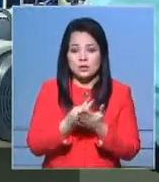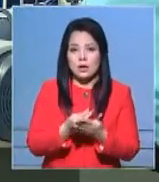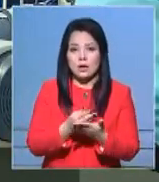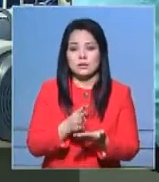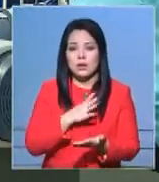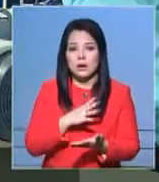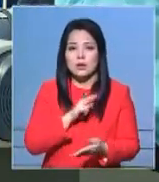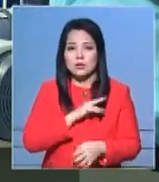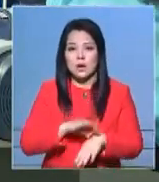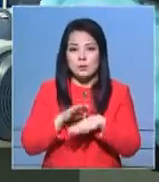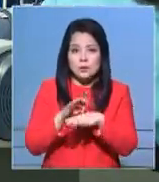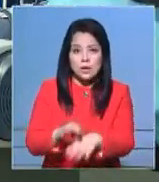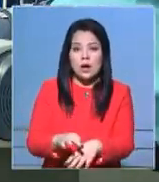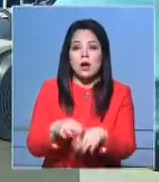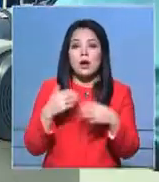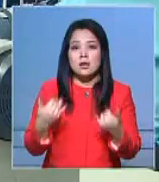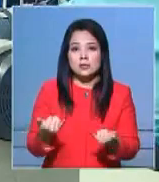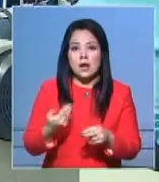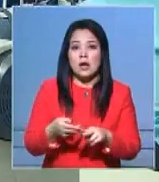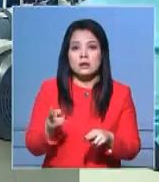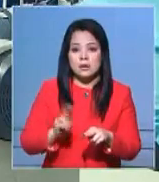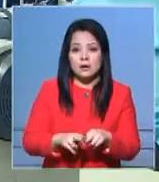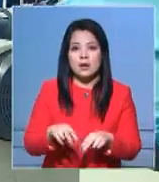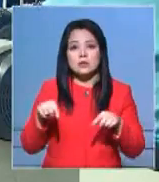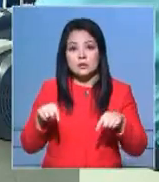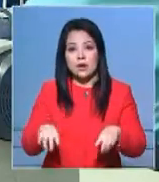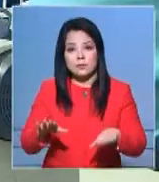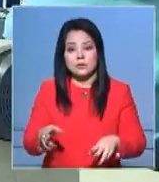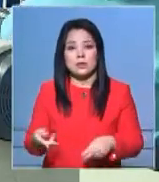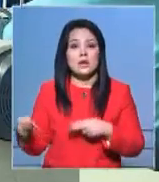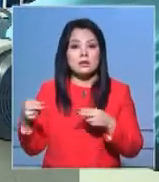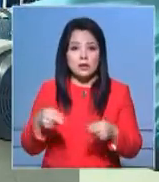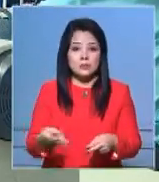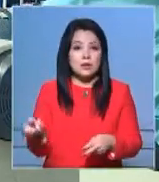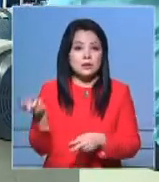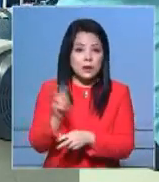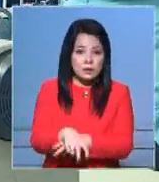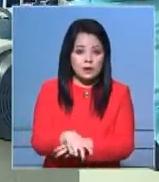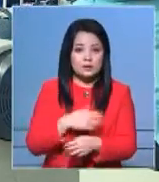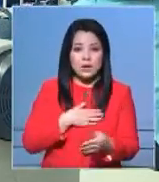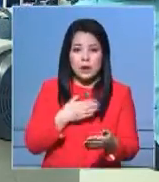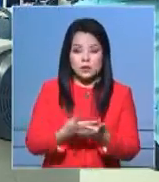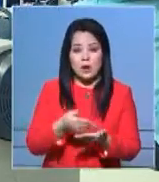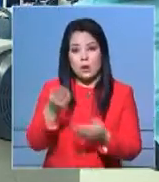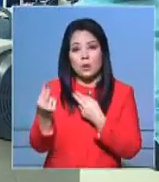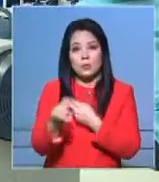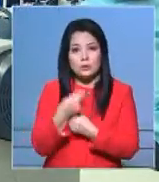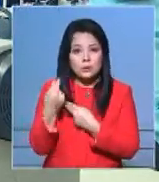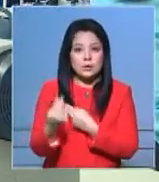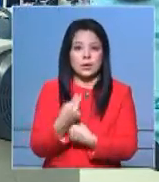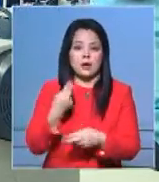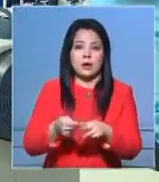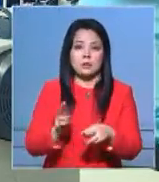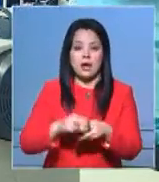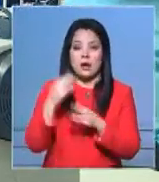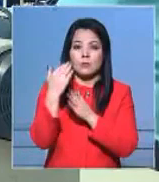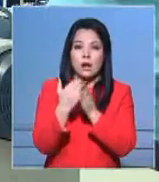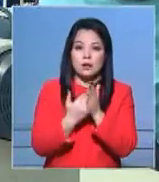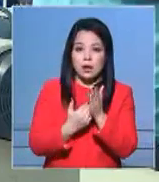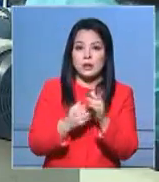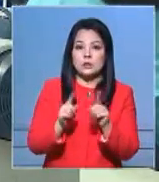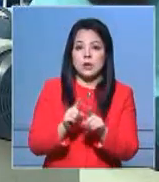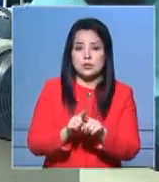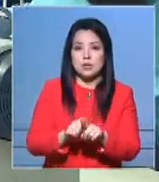жұмыс істегенмін. Ал бұл жерге келген соң ол жақтың программасы мен бұл